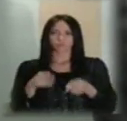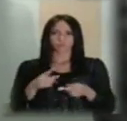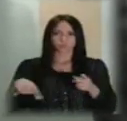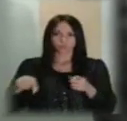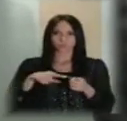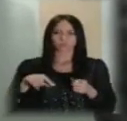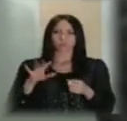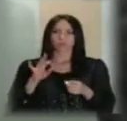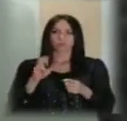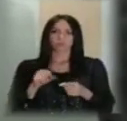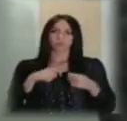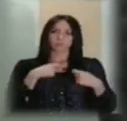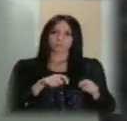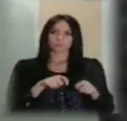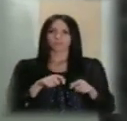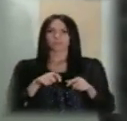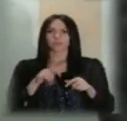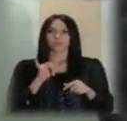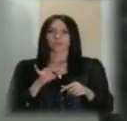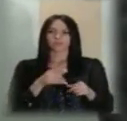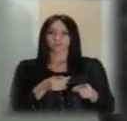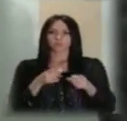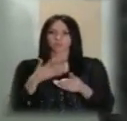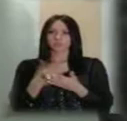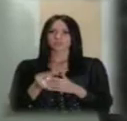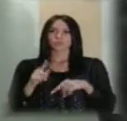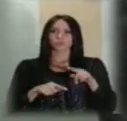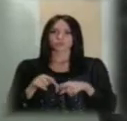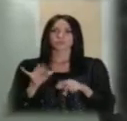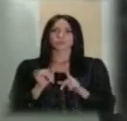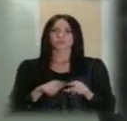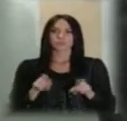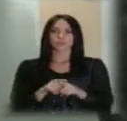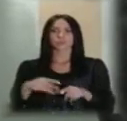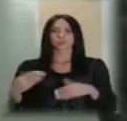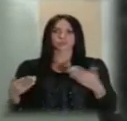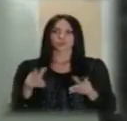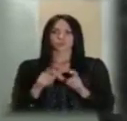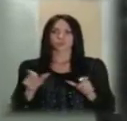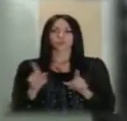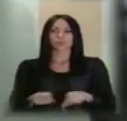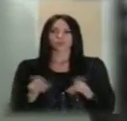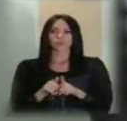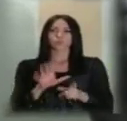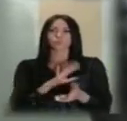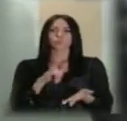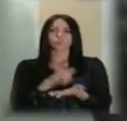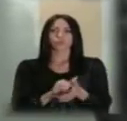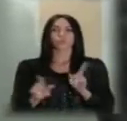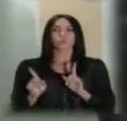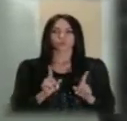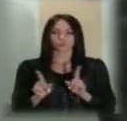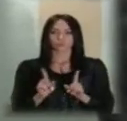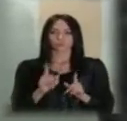постачання та збуту наркотиків долучила своїх близьких родичів, а також сторонніх осіб. Також було встановлено, що вказана